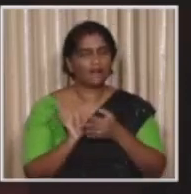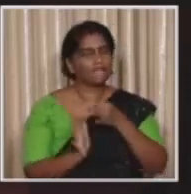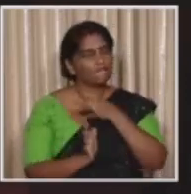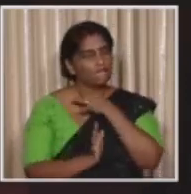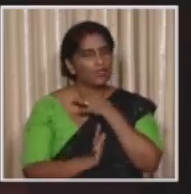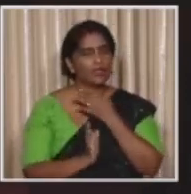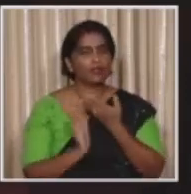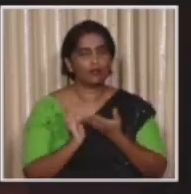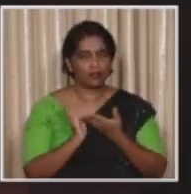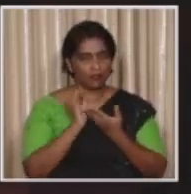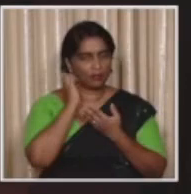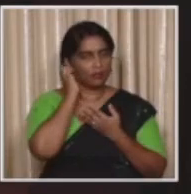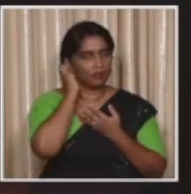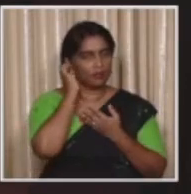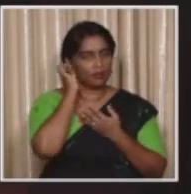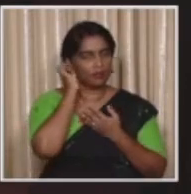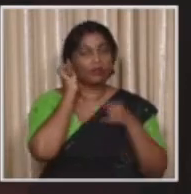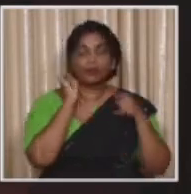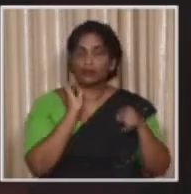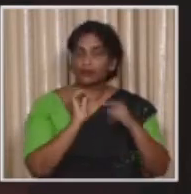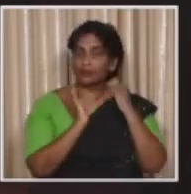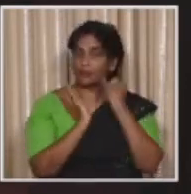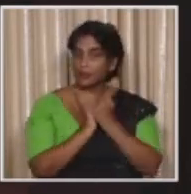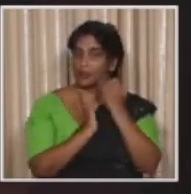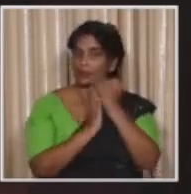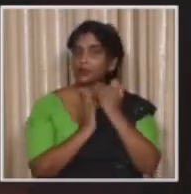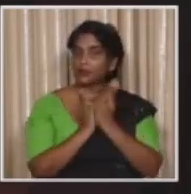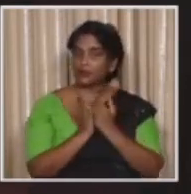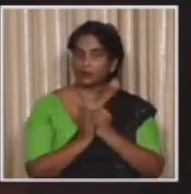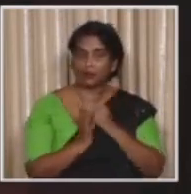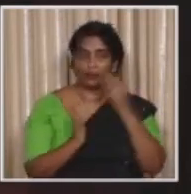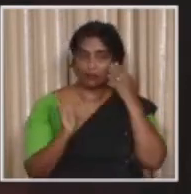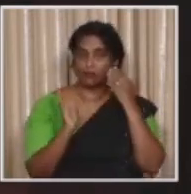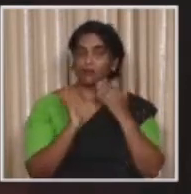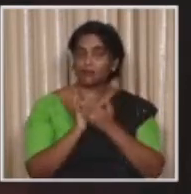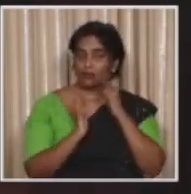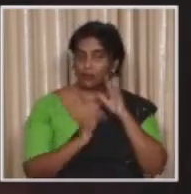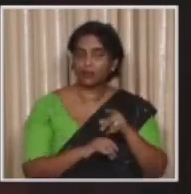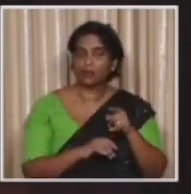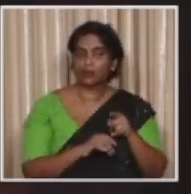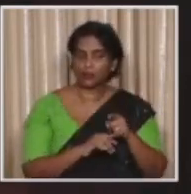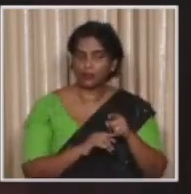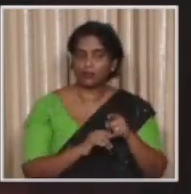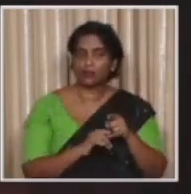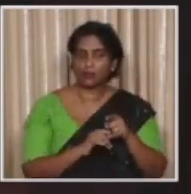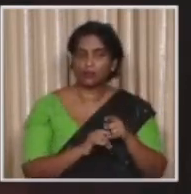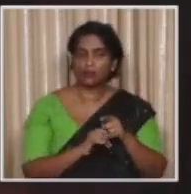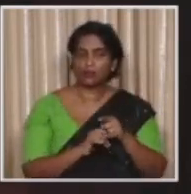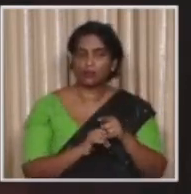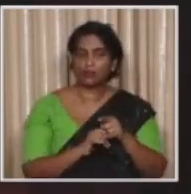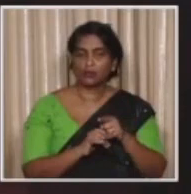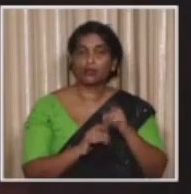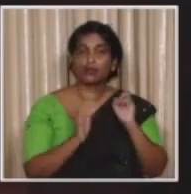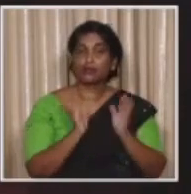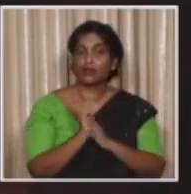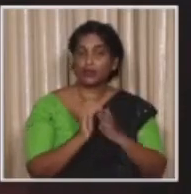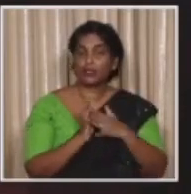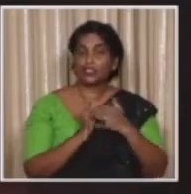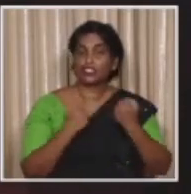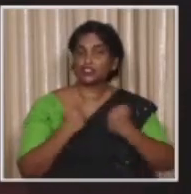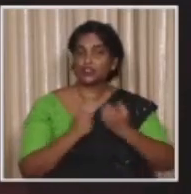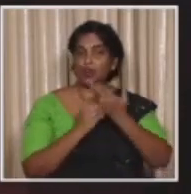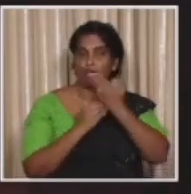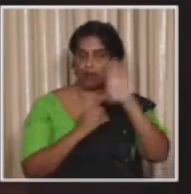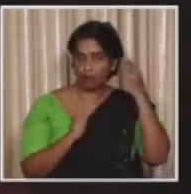විහිළුවක් මේ චෝදනා පත්‍රයේ කේන්ද්‍ර කරගෙන තමයි මේ යුටිලිටිස් කමිෂන් එකේ චෙයාර්මන්ව අයින්